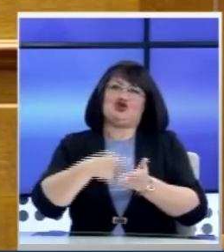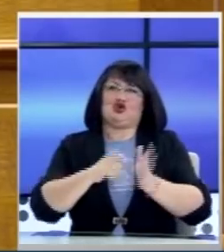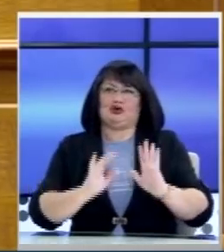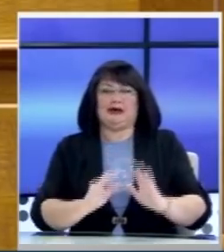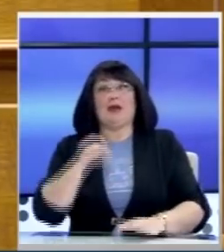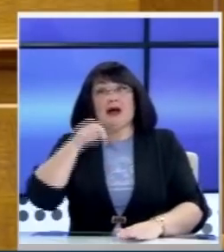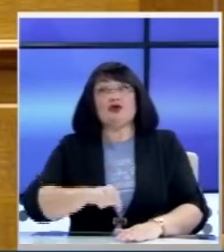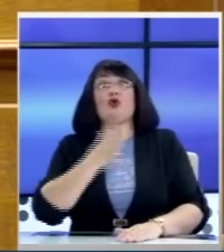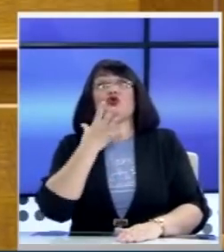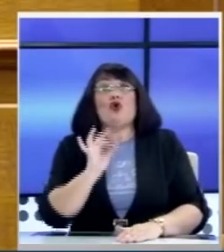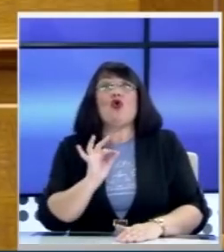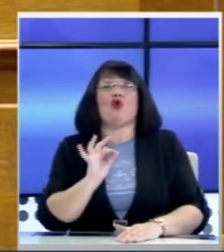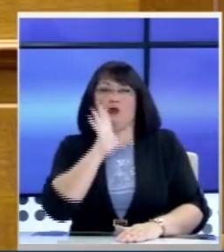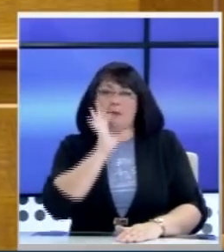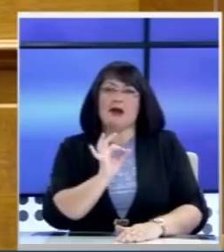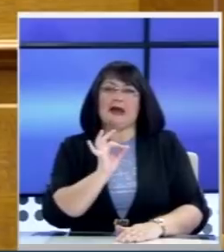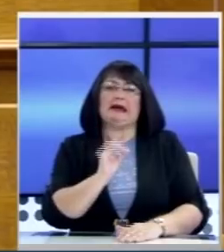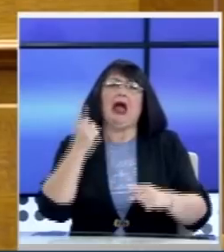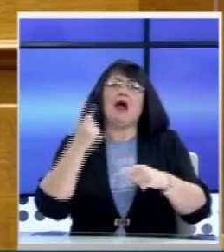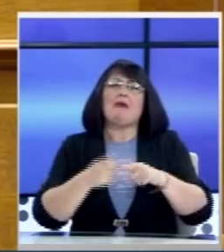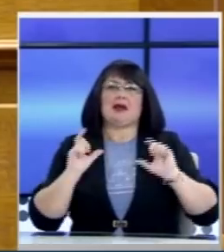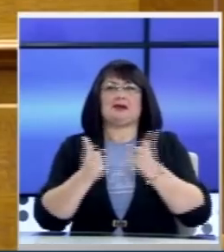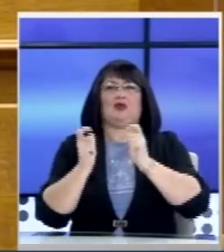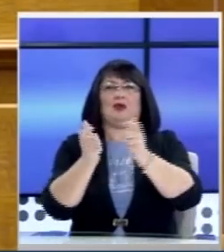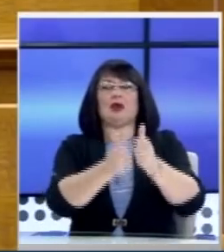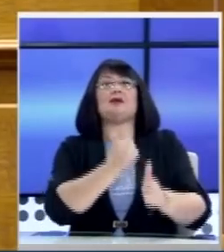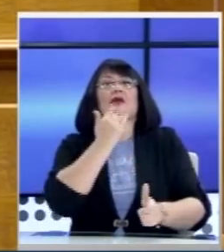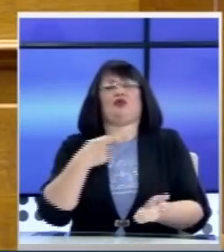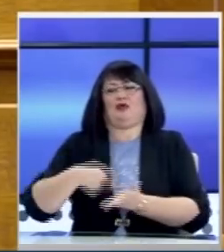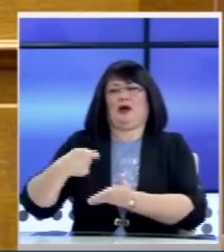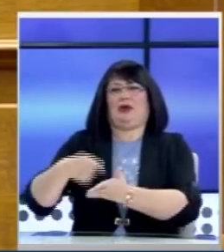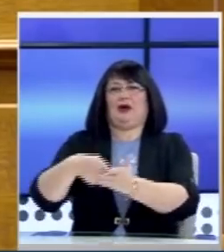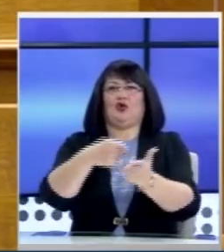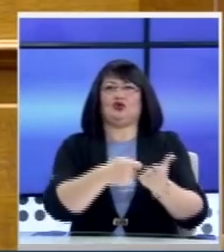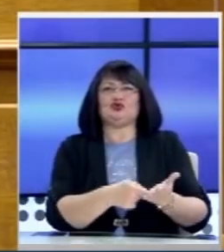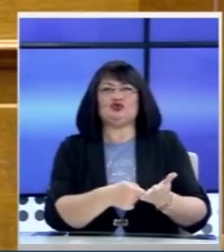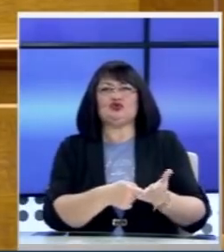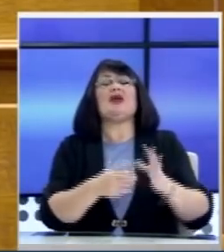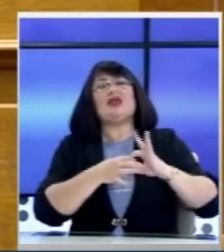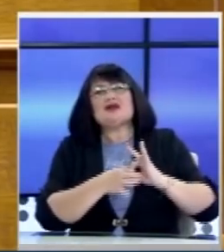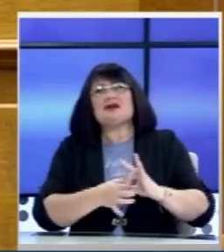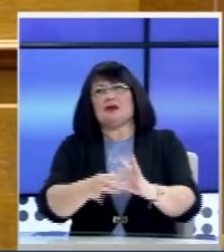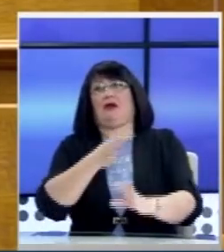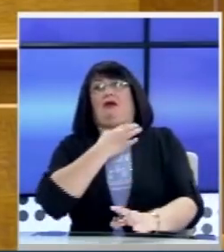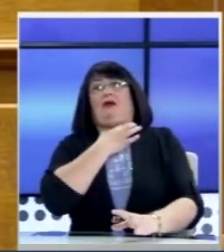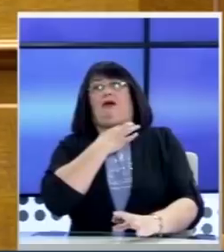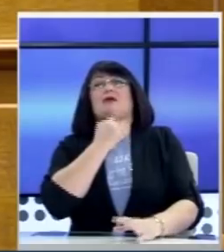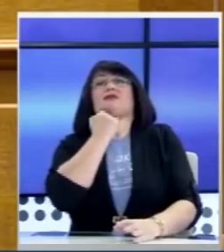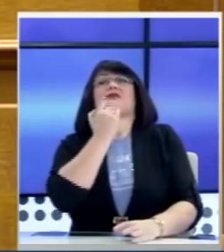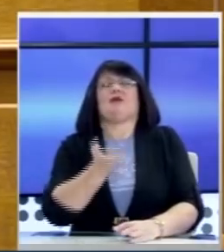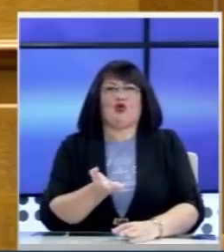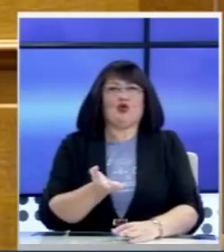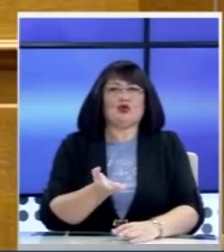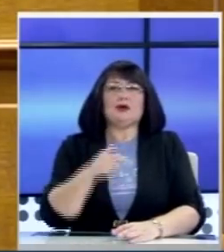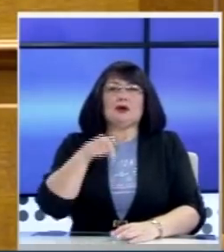ο πραγματικός λόγος που λαϊκές οικογένειες αδυνατούν να πληρώσουν και θα συνεχίσουν να αδυνατούν και